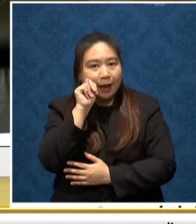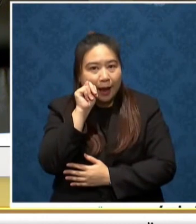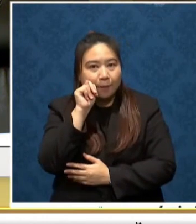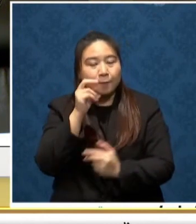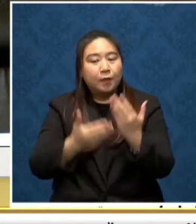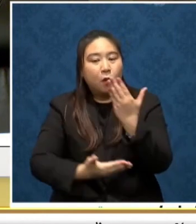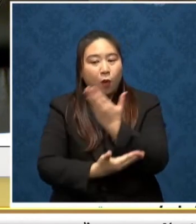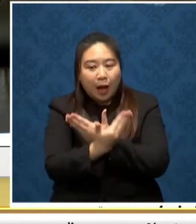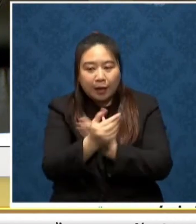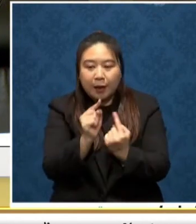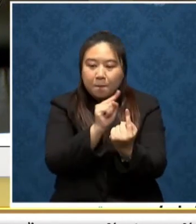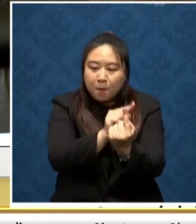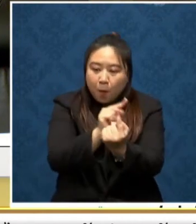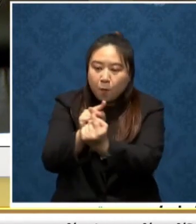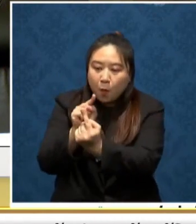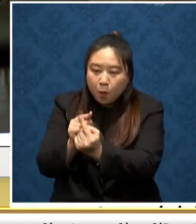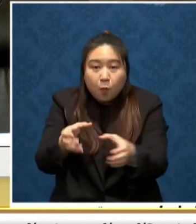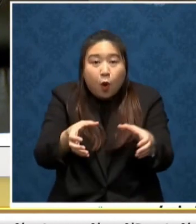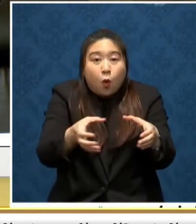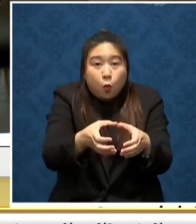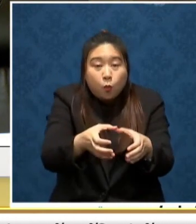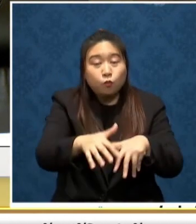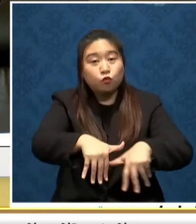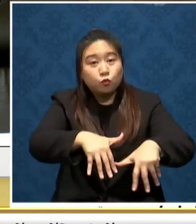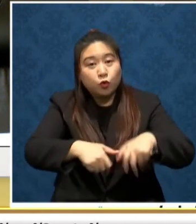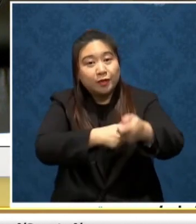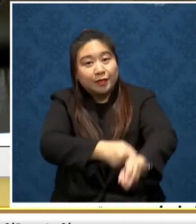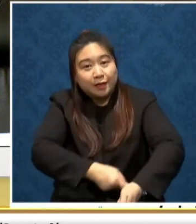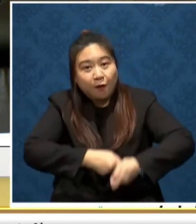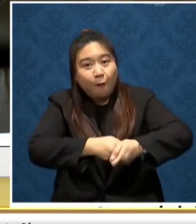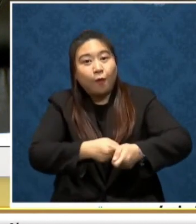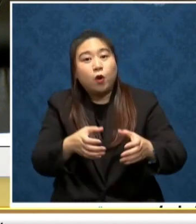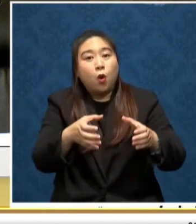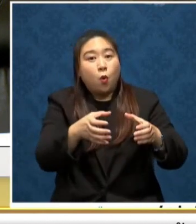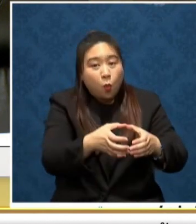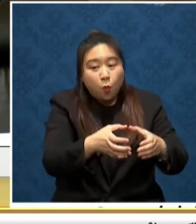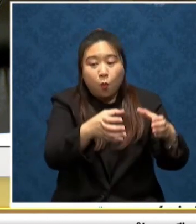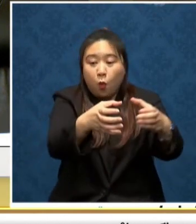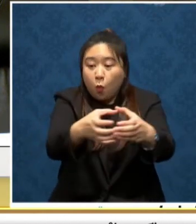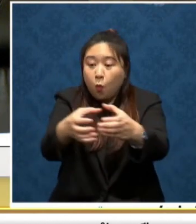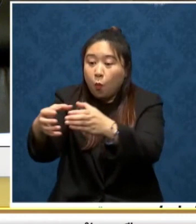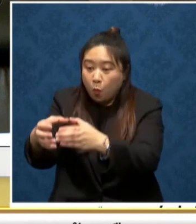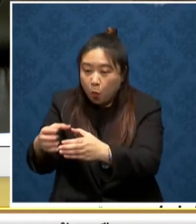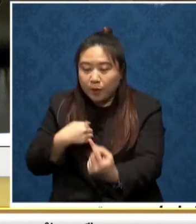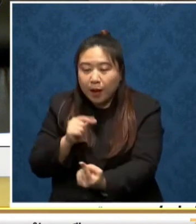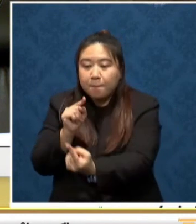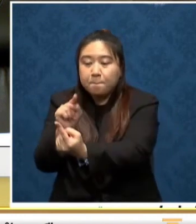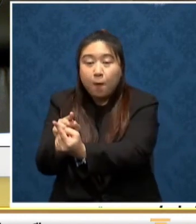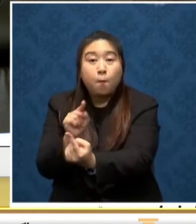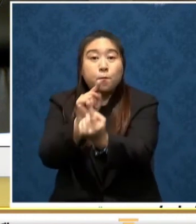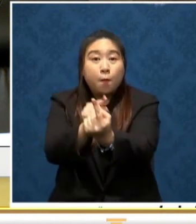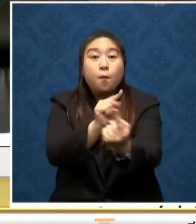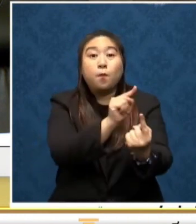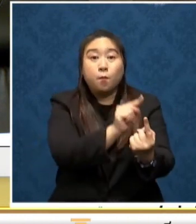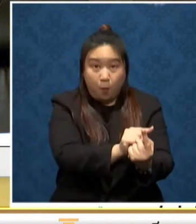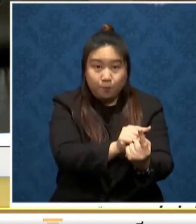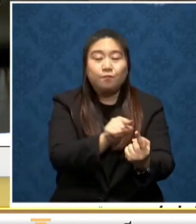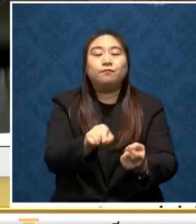บกับวิสาหกิจชุมชนนะครับกลุ่มเกษตรกรต่างๆในพื้นที่ที่ได้ทำกิจ